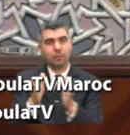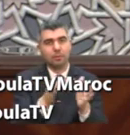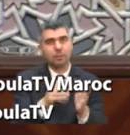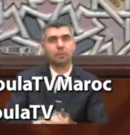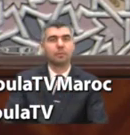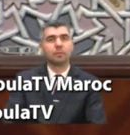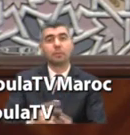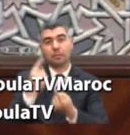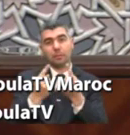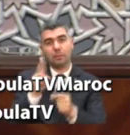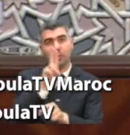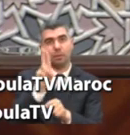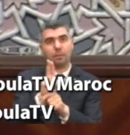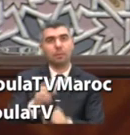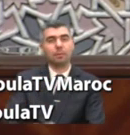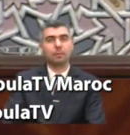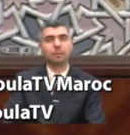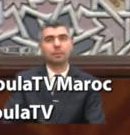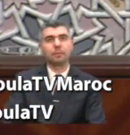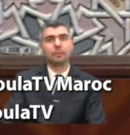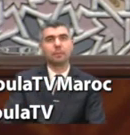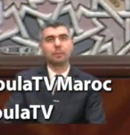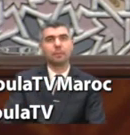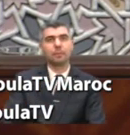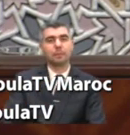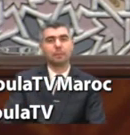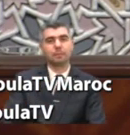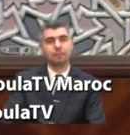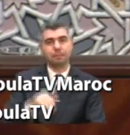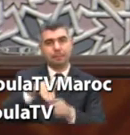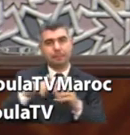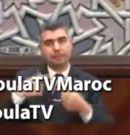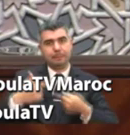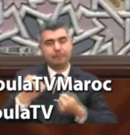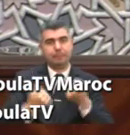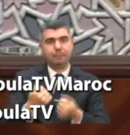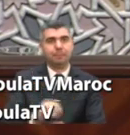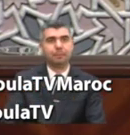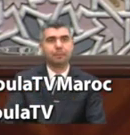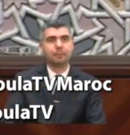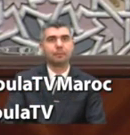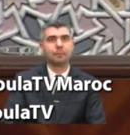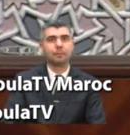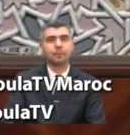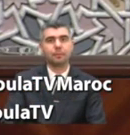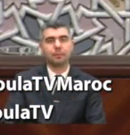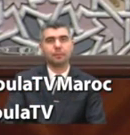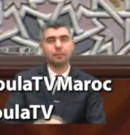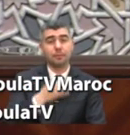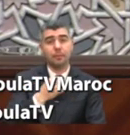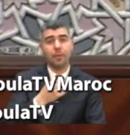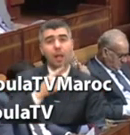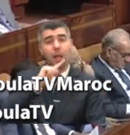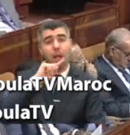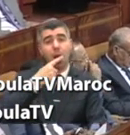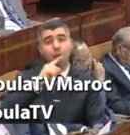من تعقيب إضافي آخر؟ سيد نائب من فريق الأصالة والمعاصرة، تفضل. سيد الوزير المحترم، يعاني إقليم الرشيدية